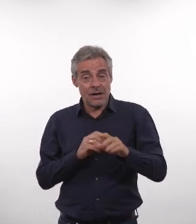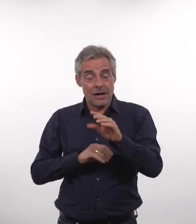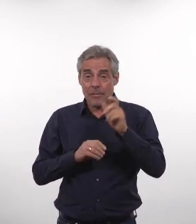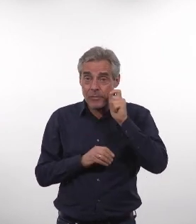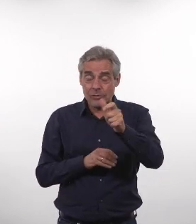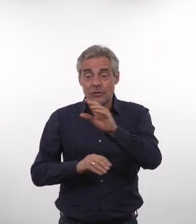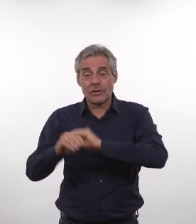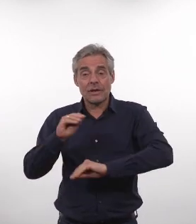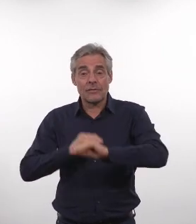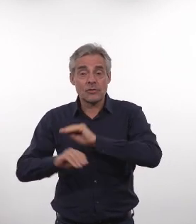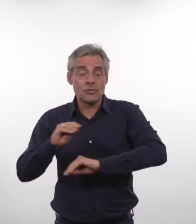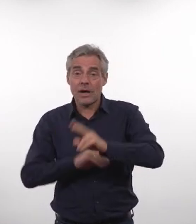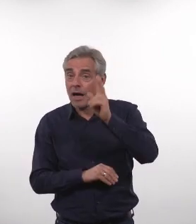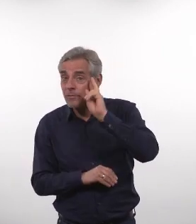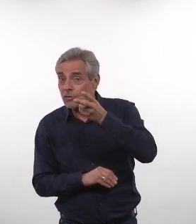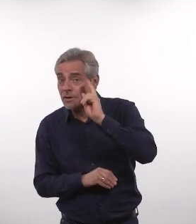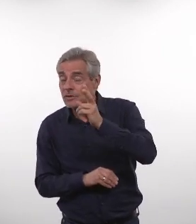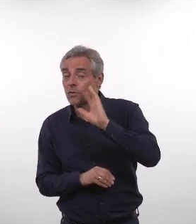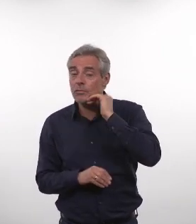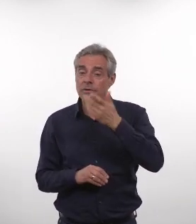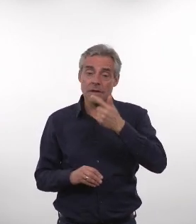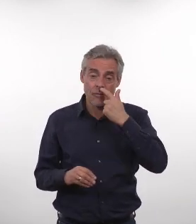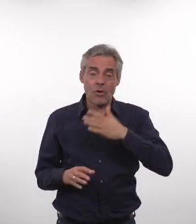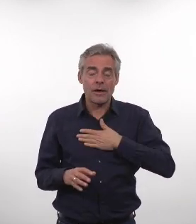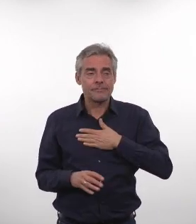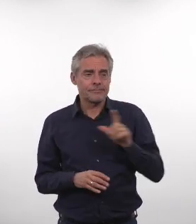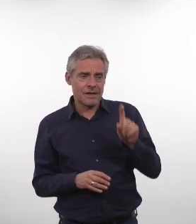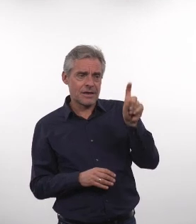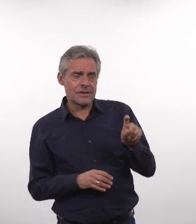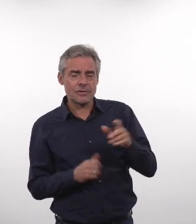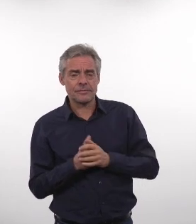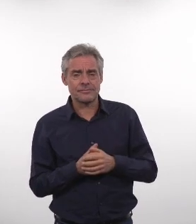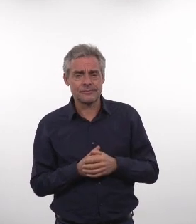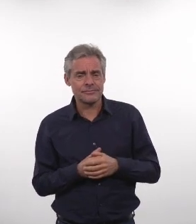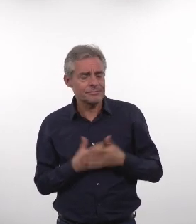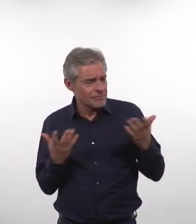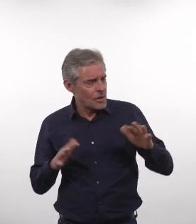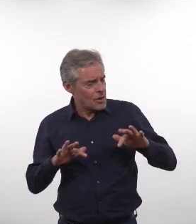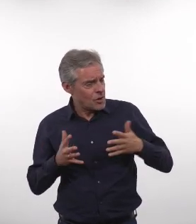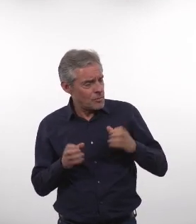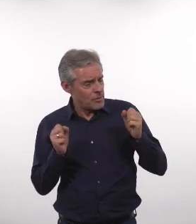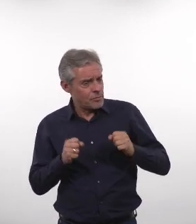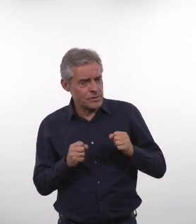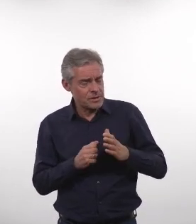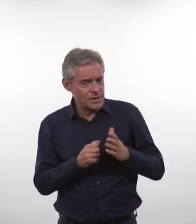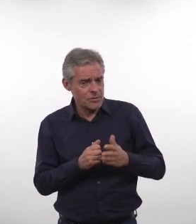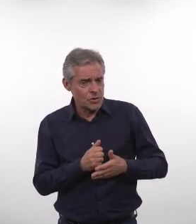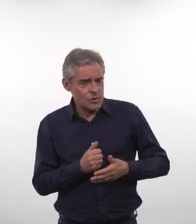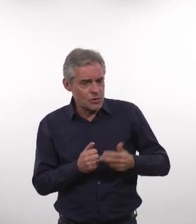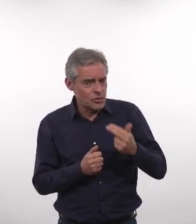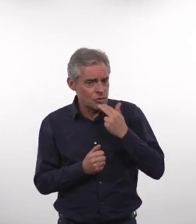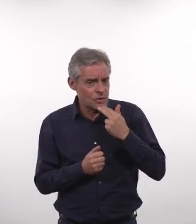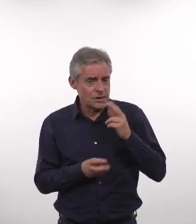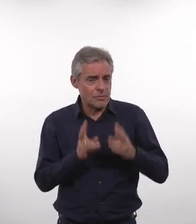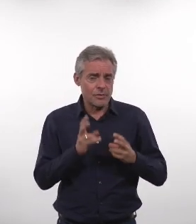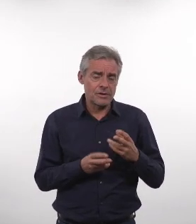protocole d'habituation aux soins. Aussi, ma question pour le docteur Masson, c'est de savoir est-ce qu'on peut s'appuyer,